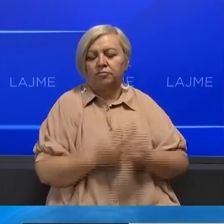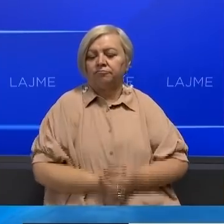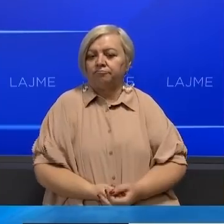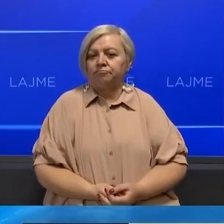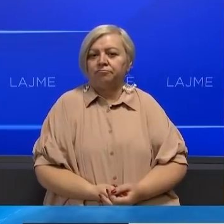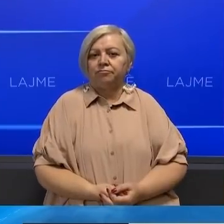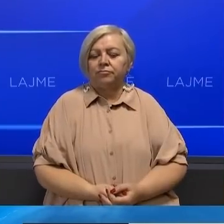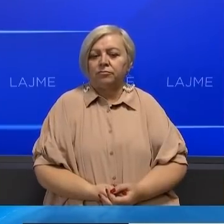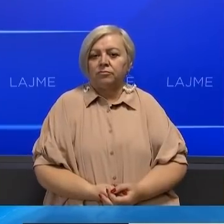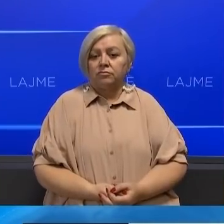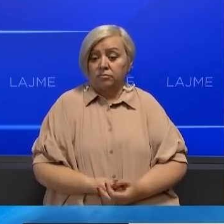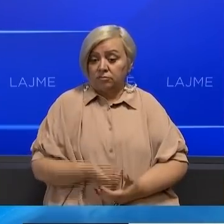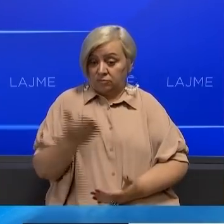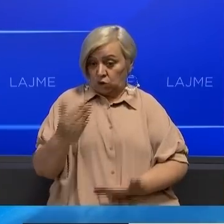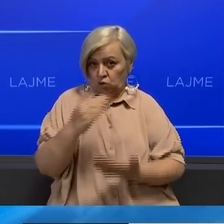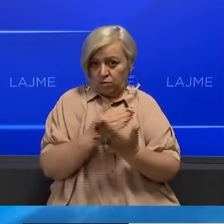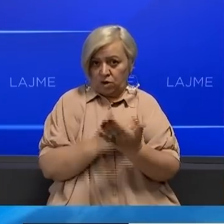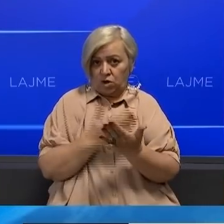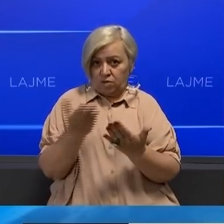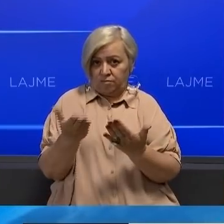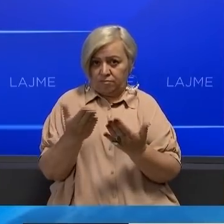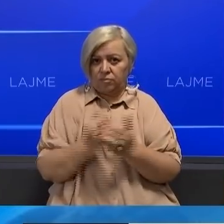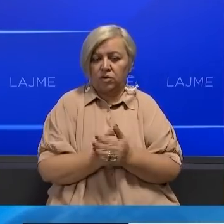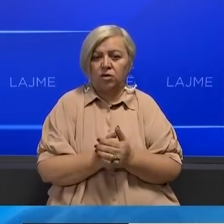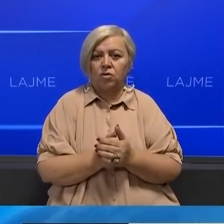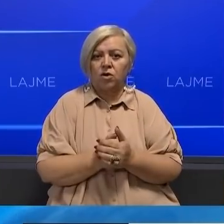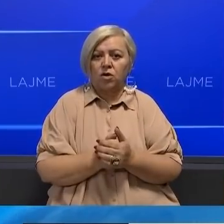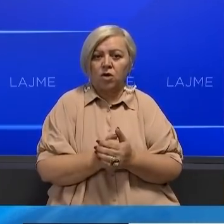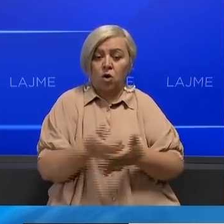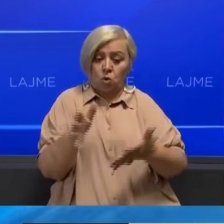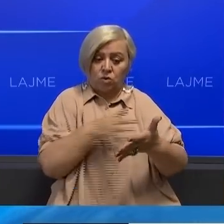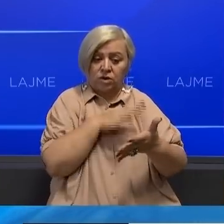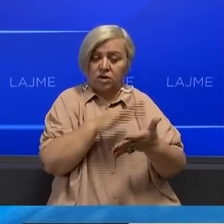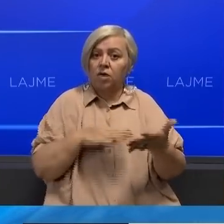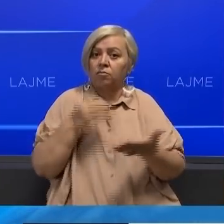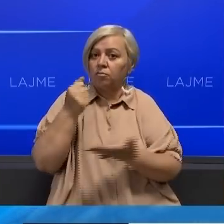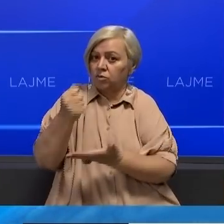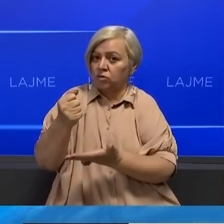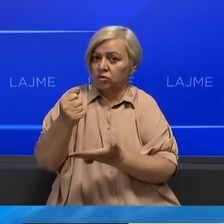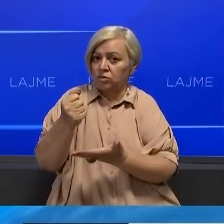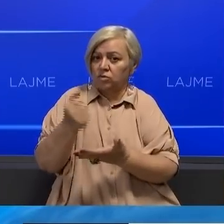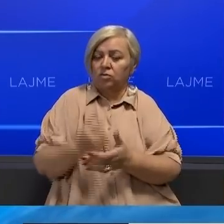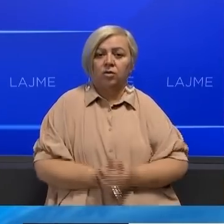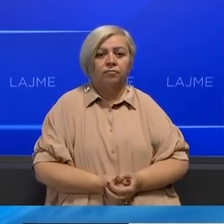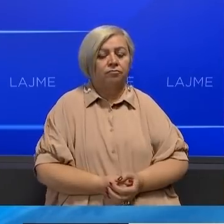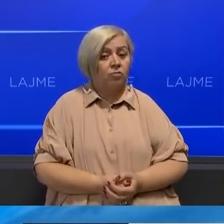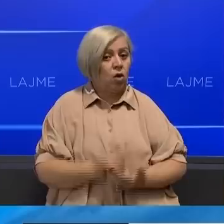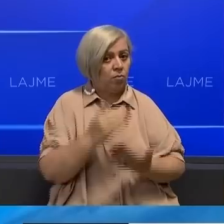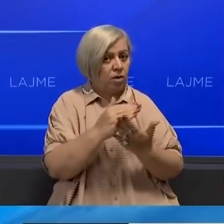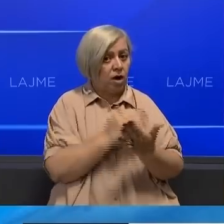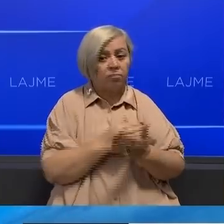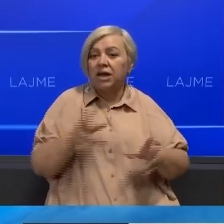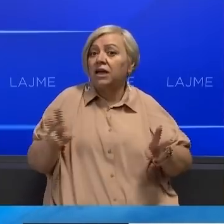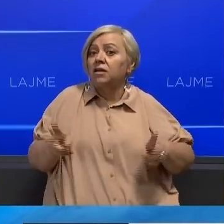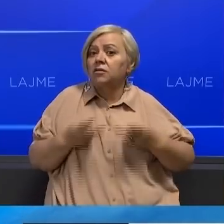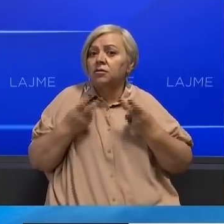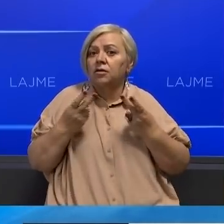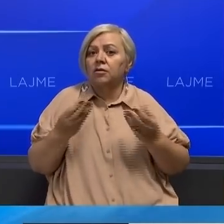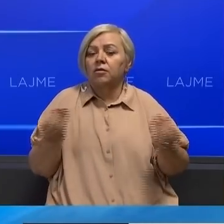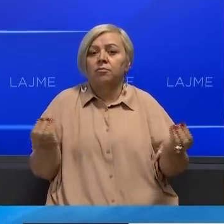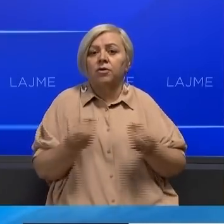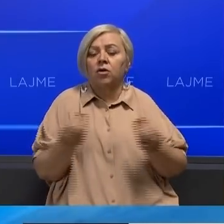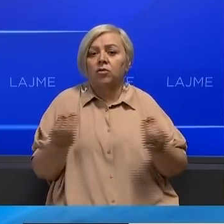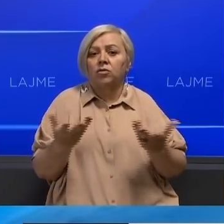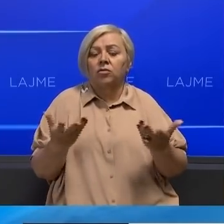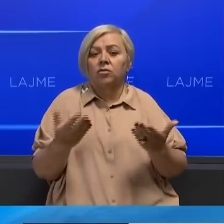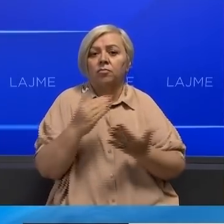është ky program në kornizat buxhetore, a është ky program diçka që e lehtëson apo është një program